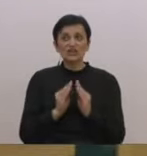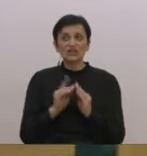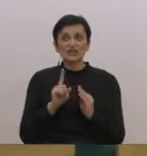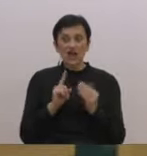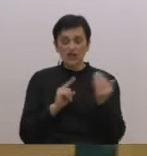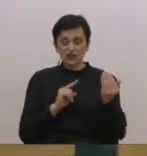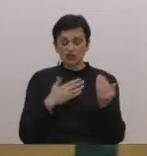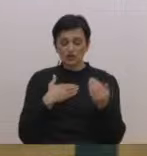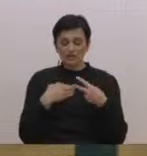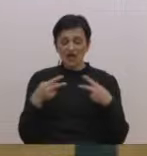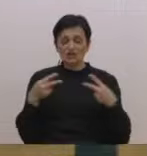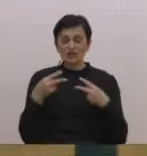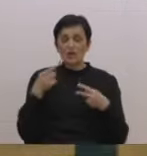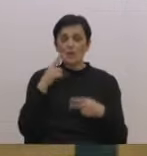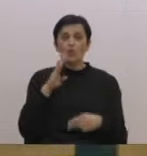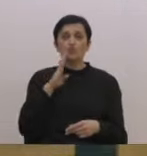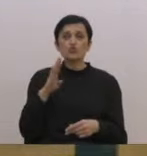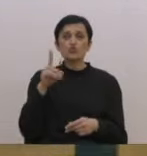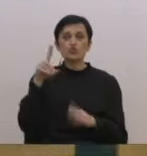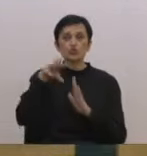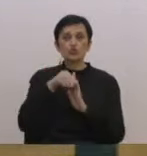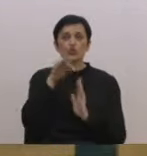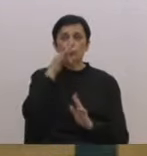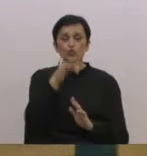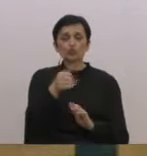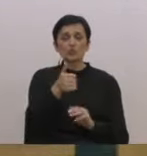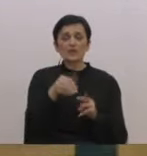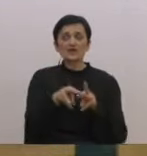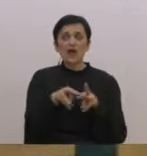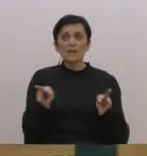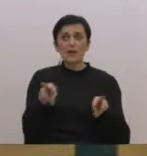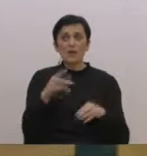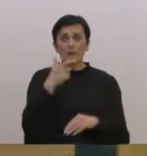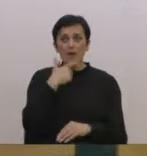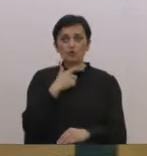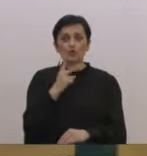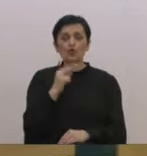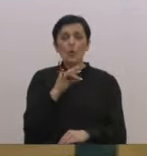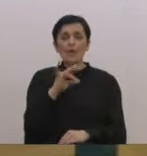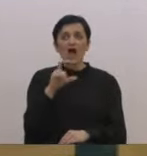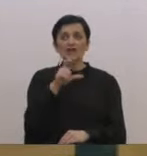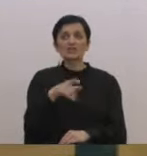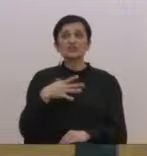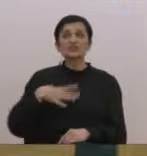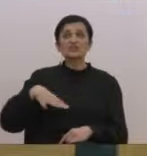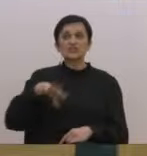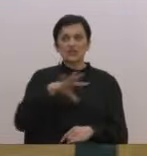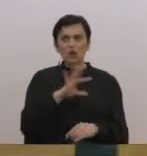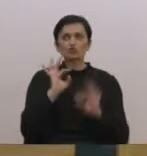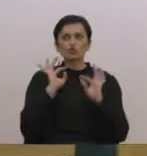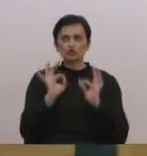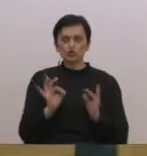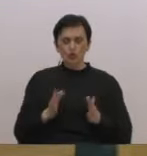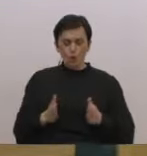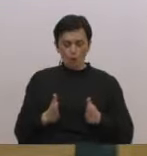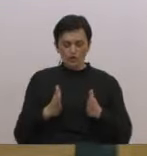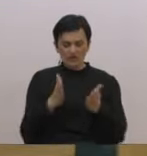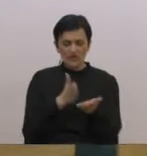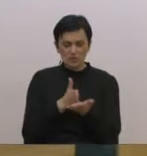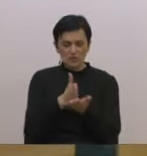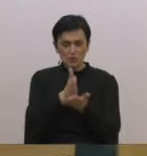თქვენ ჩვენმა პარტნიორებმა ბრიუსელში და რაც უთხრეს პრემიერ-მინისტრ ბატონ ირაკლი ყობახიძეს. საქართველო მიდის სწორი მიმართულებით, რა თქმა